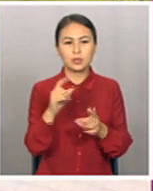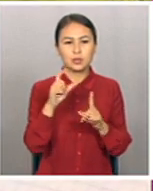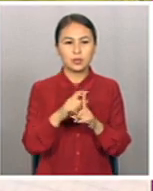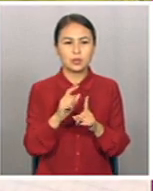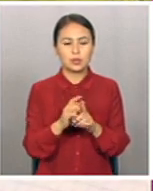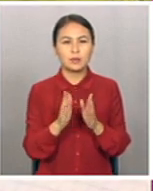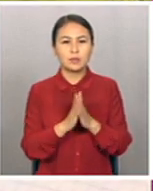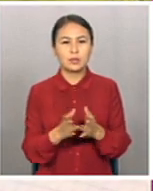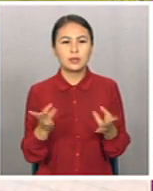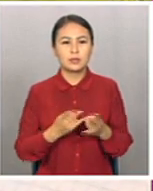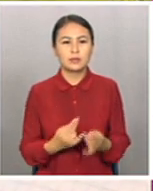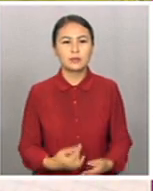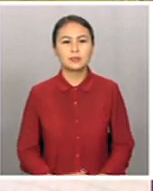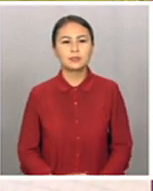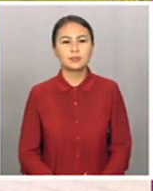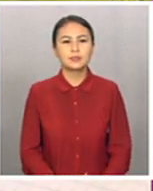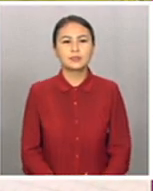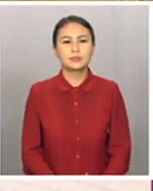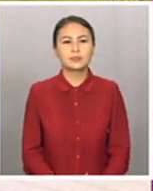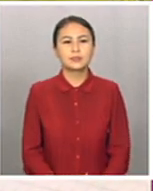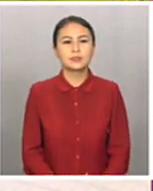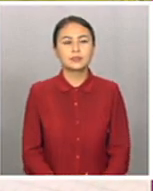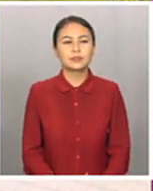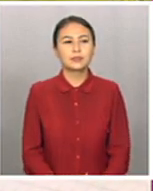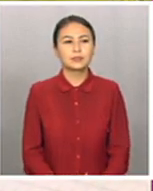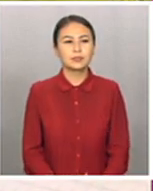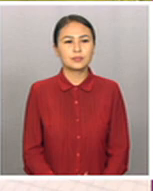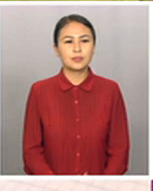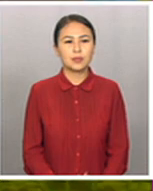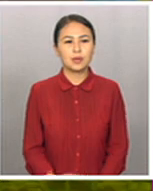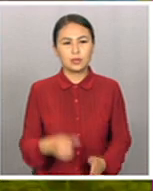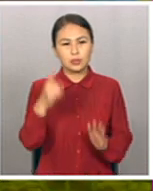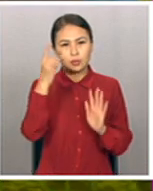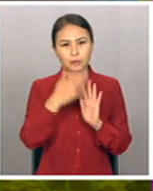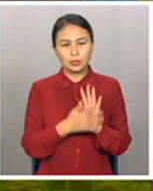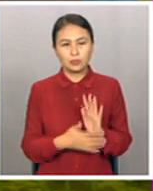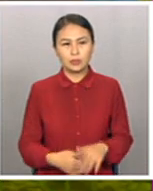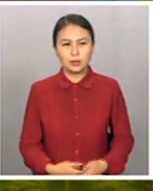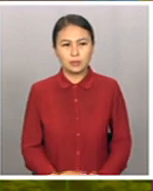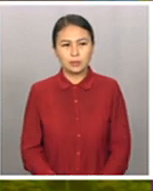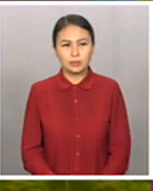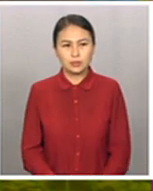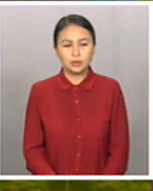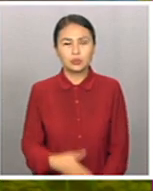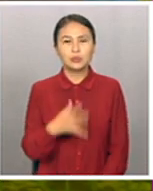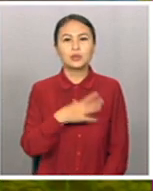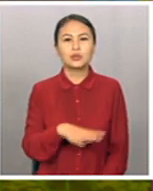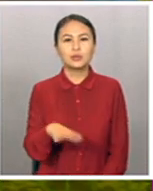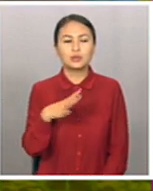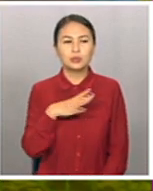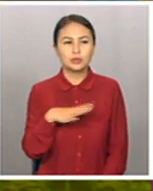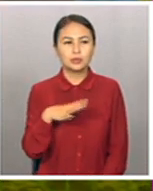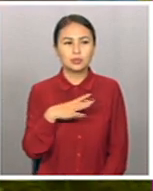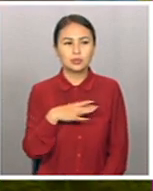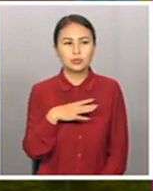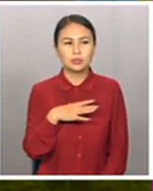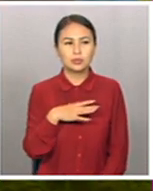сұрау керек. Маған үйретіңізші, өтінемін. Түсінікті ме? Не үшін? Сонымен